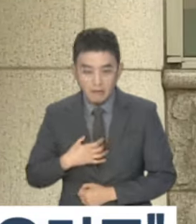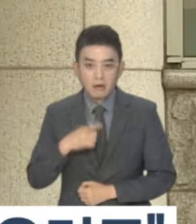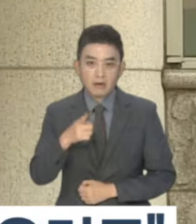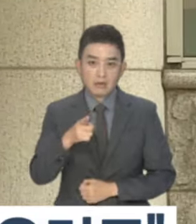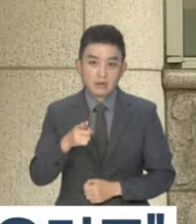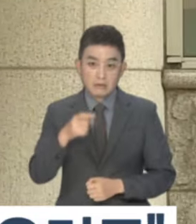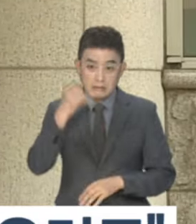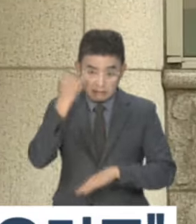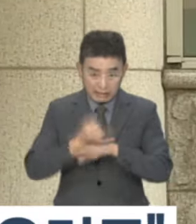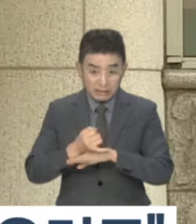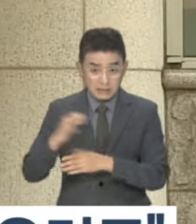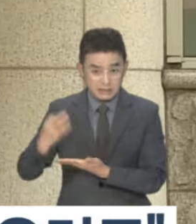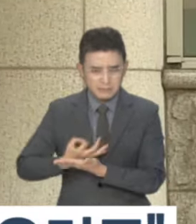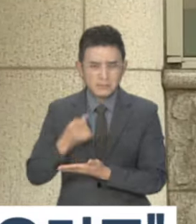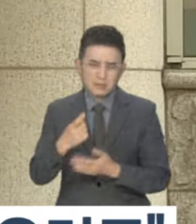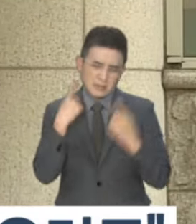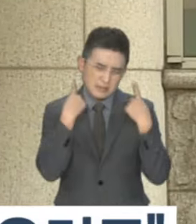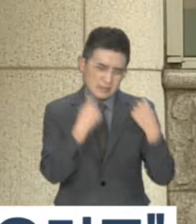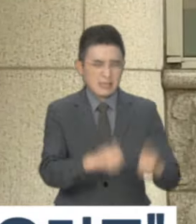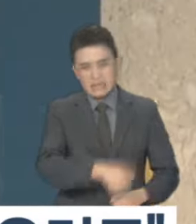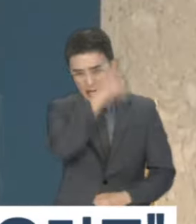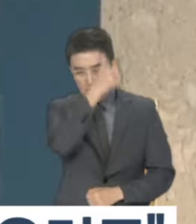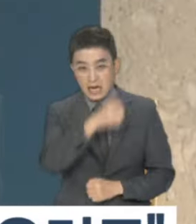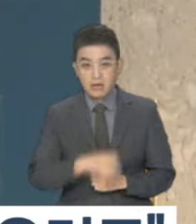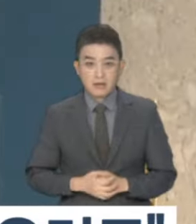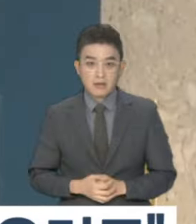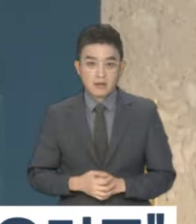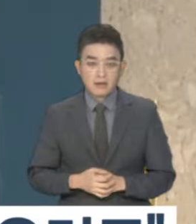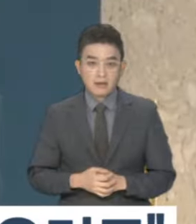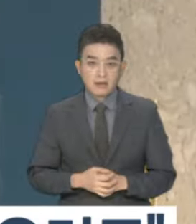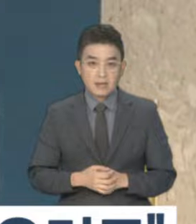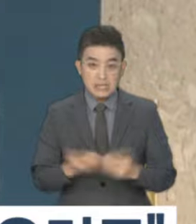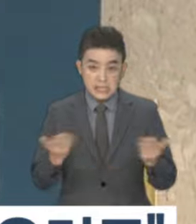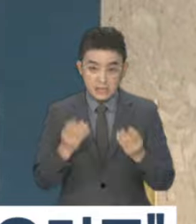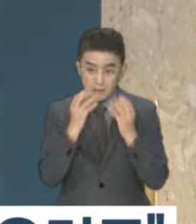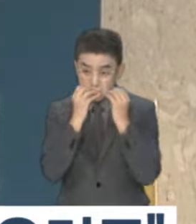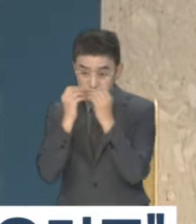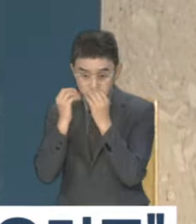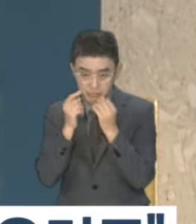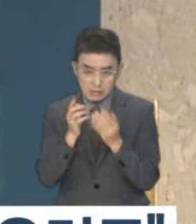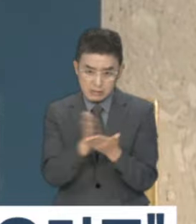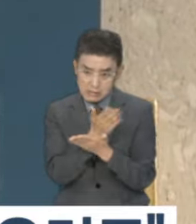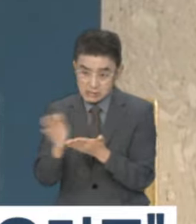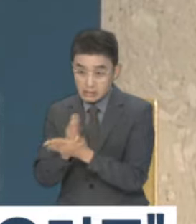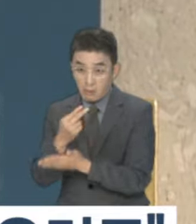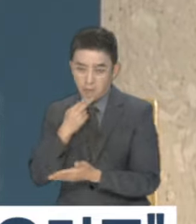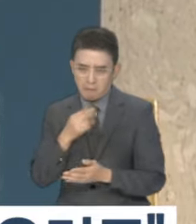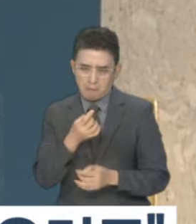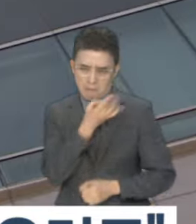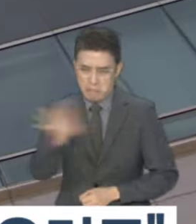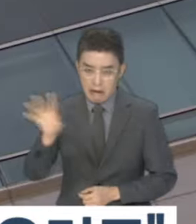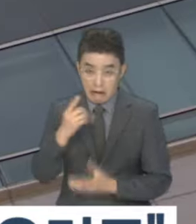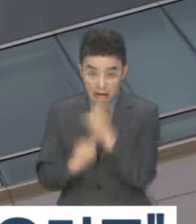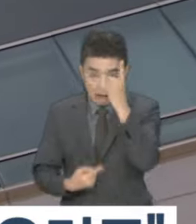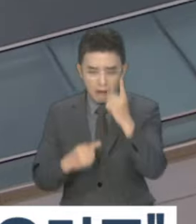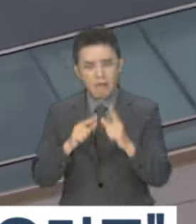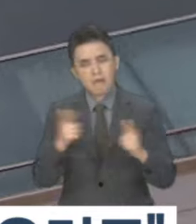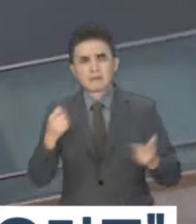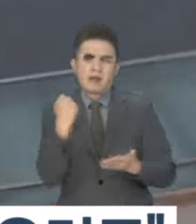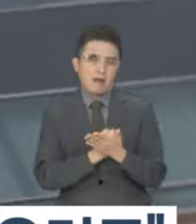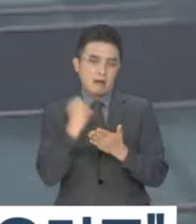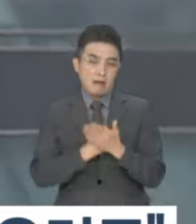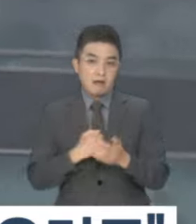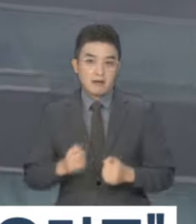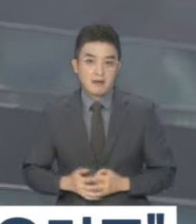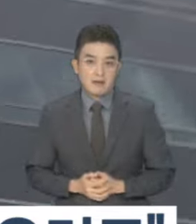밝혔습니다 아울러 업종별 구분 적용 없이 단일 적용이 결정된 것과 관련해서도 유감을 표했습니다